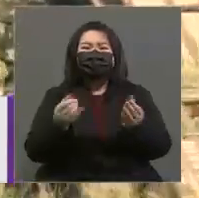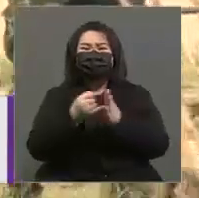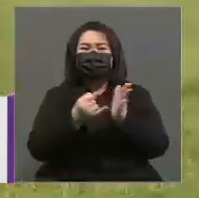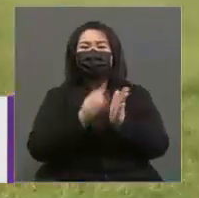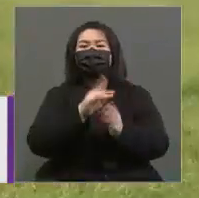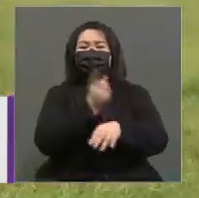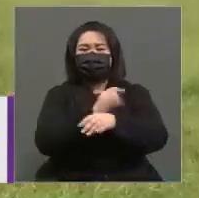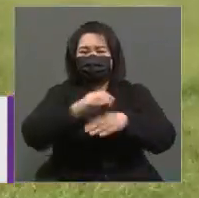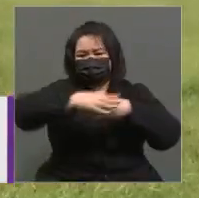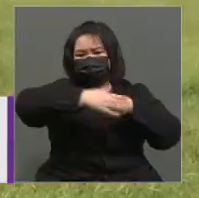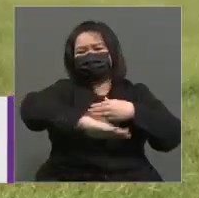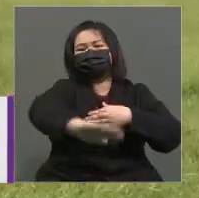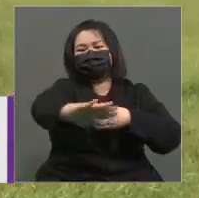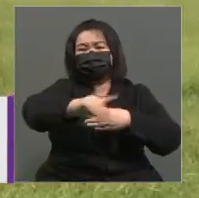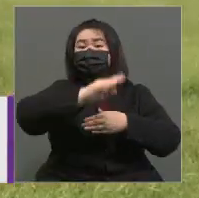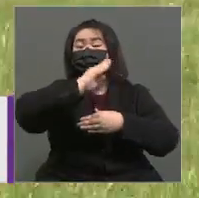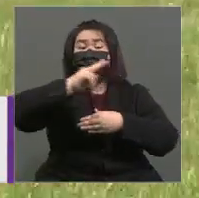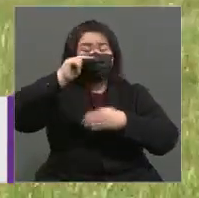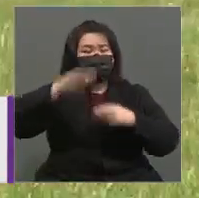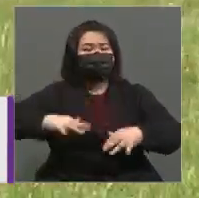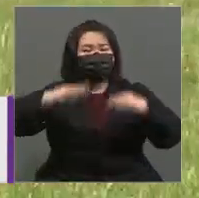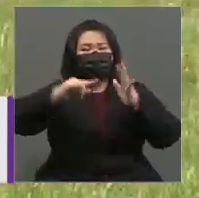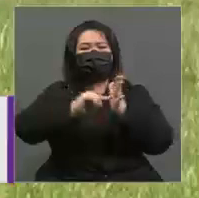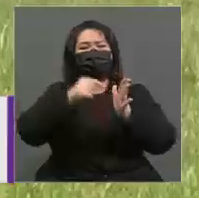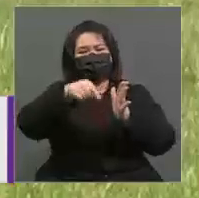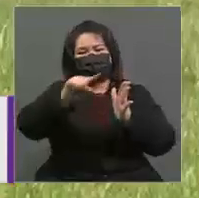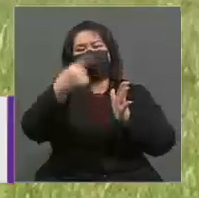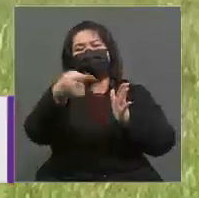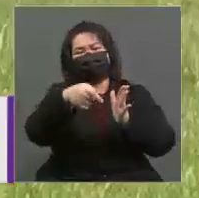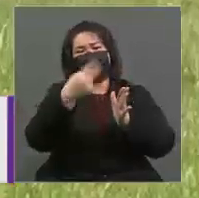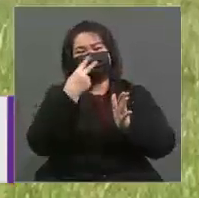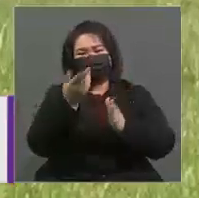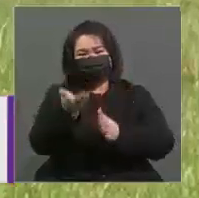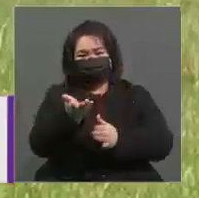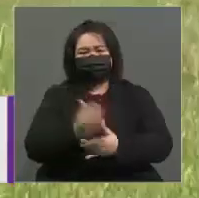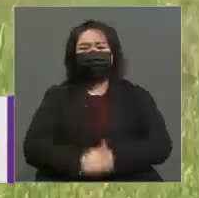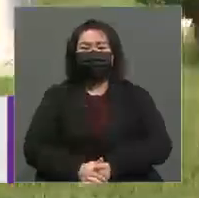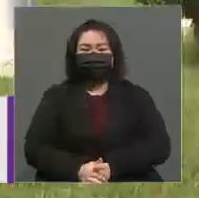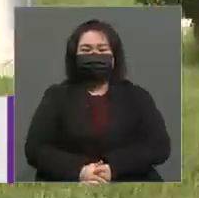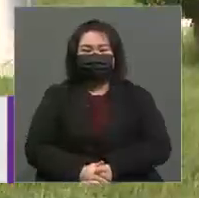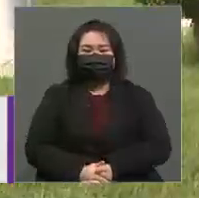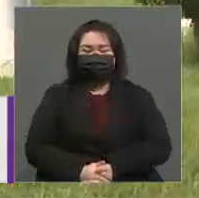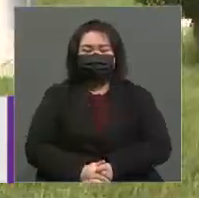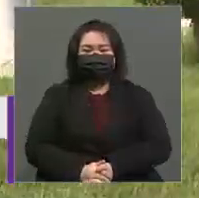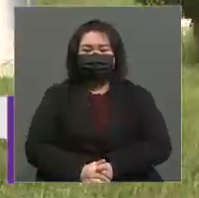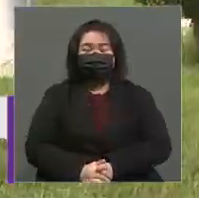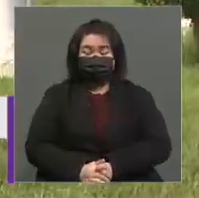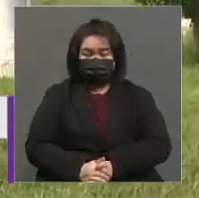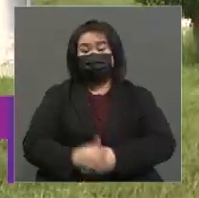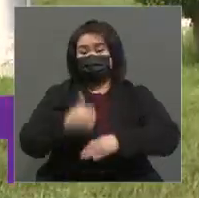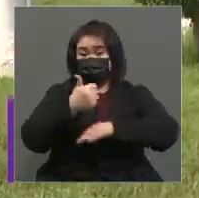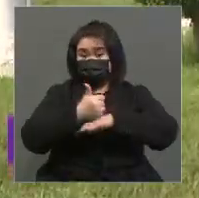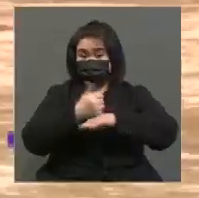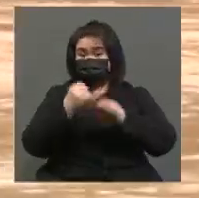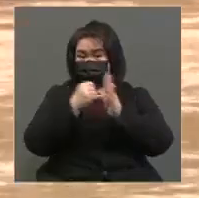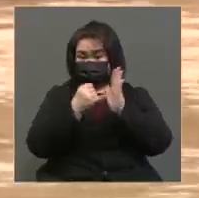หากเกิดสถานการณ์น้ำท่วมก็จะเป็นจุดแรกที่ได้รับผลกระทบครับด้านในวีระชัยนาตมาศผู้ว่าราชการจังหวัด